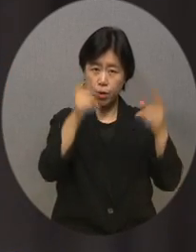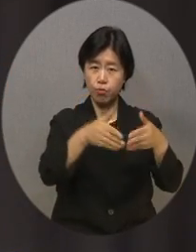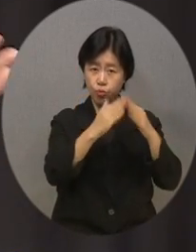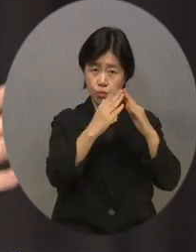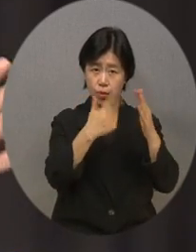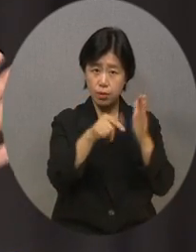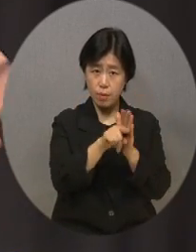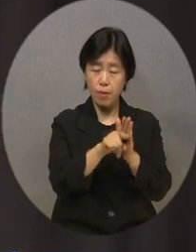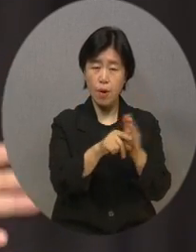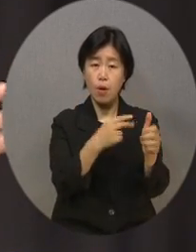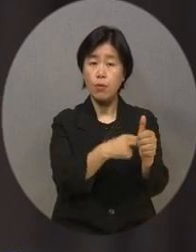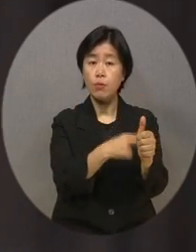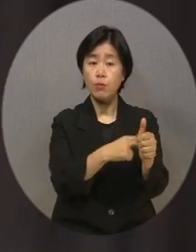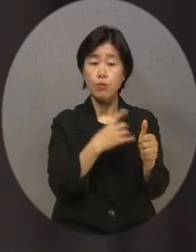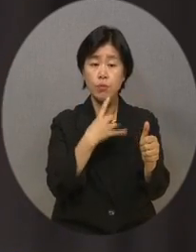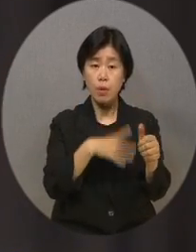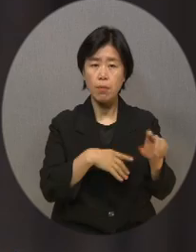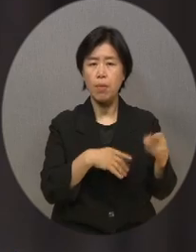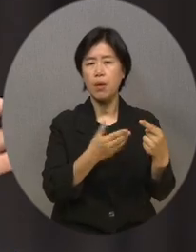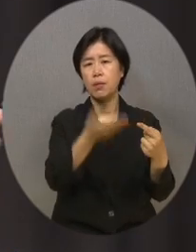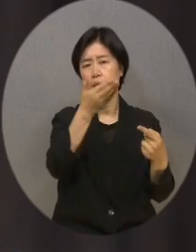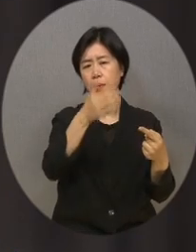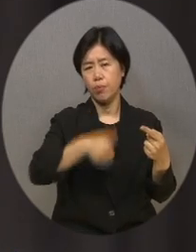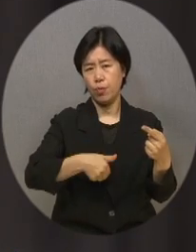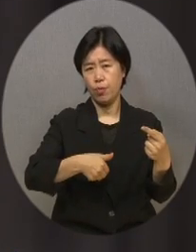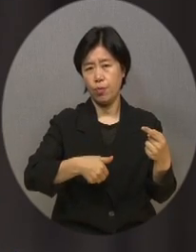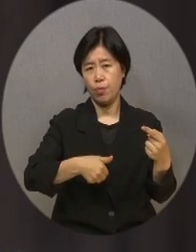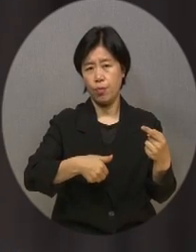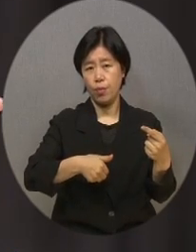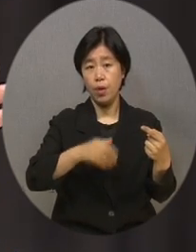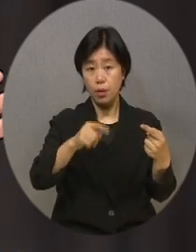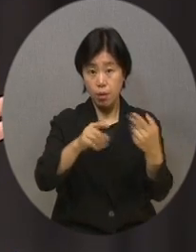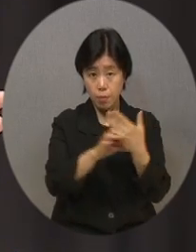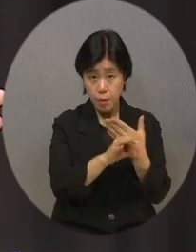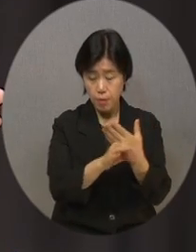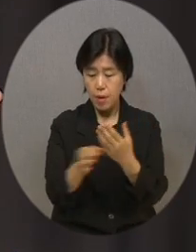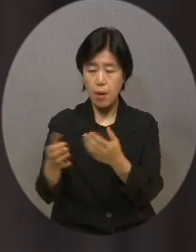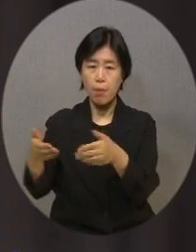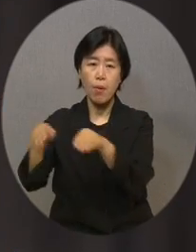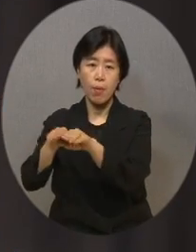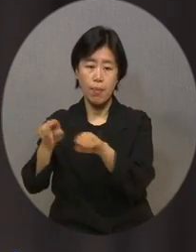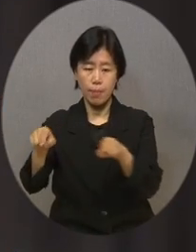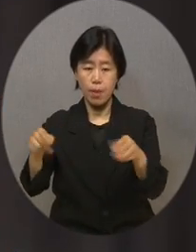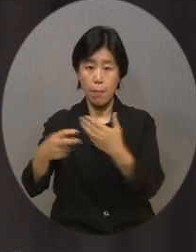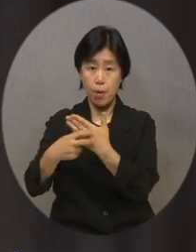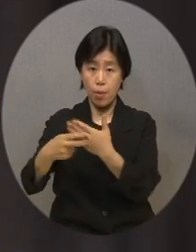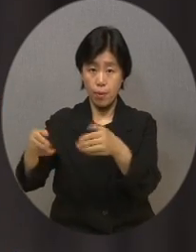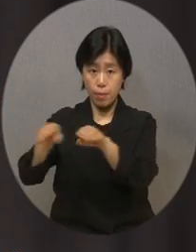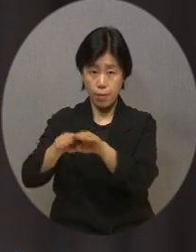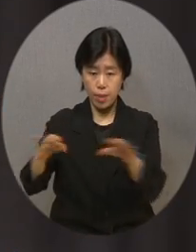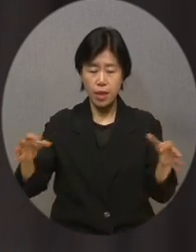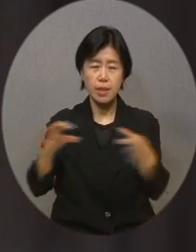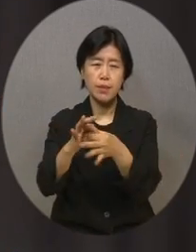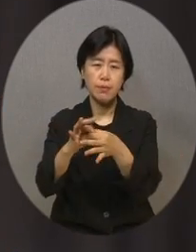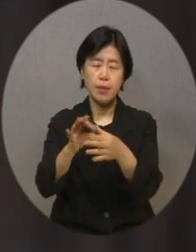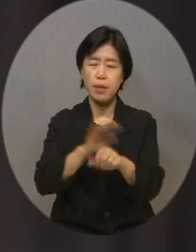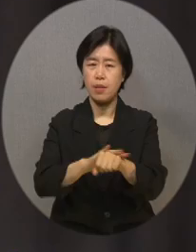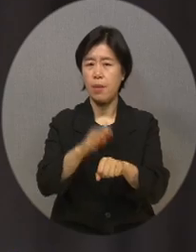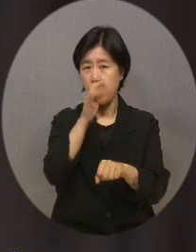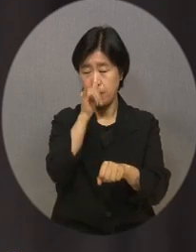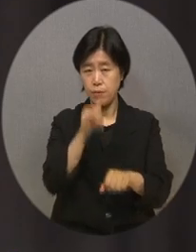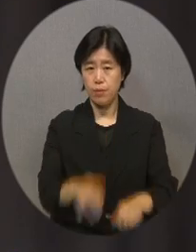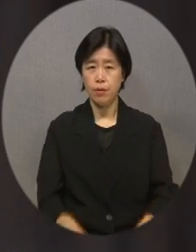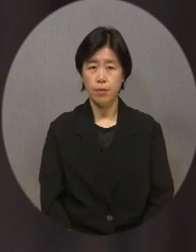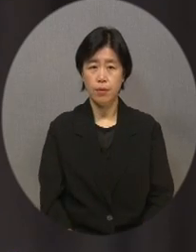되는데 그래야 거기 의대와 병원에 이 흐름이 맞아요. 예. 그럼에도 불구하고 우리나라는 아직도 지금 숫자가